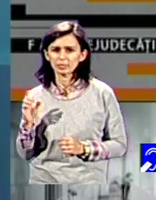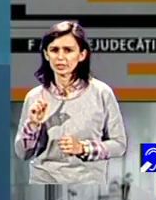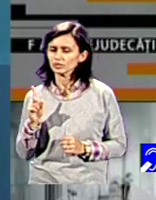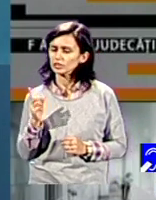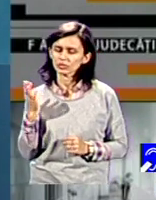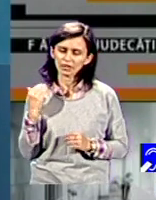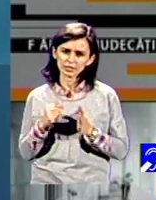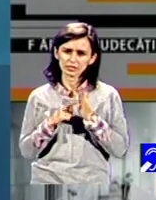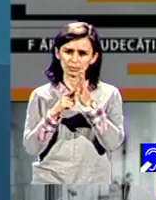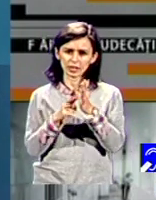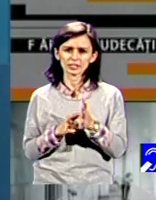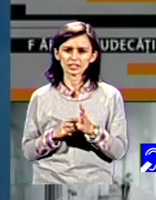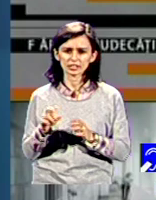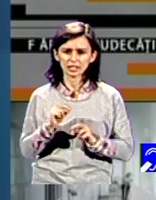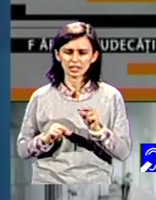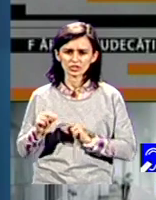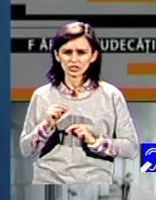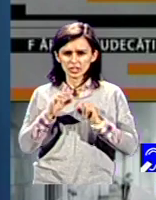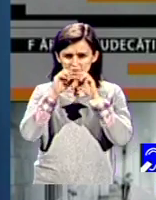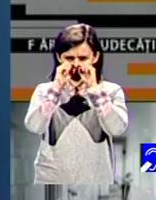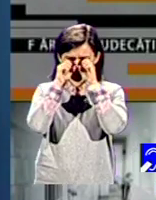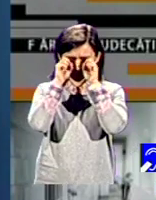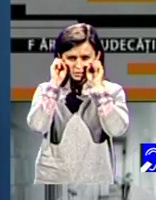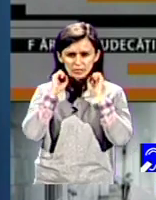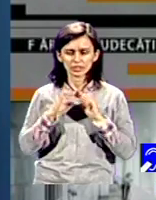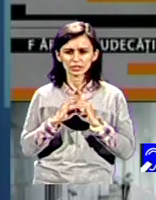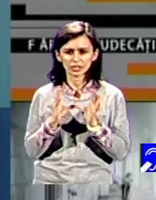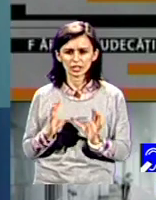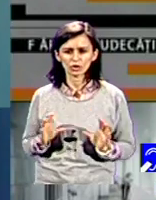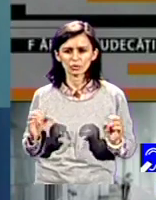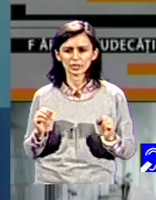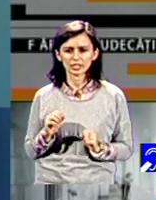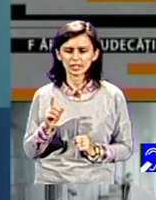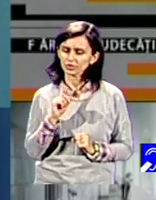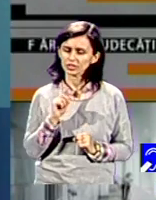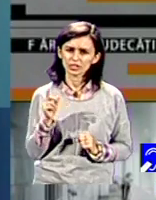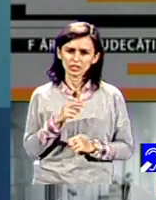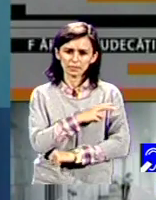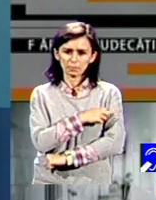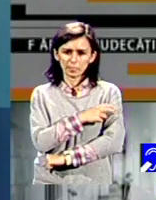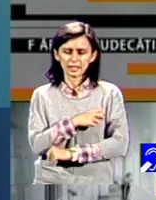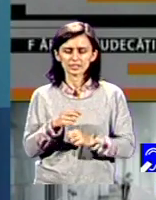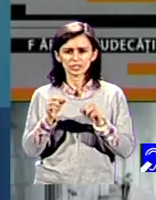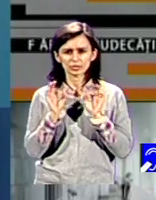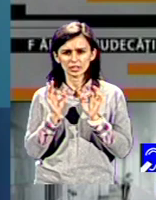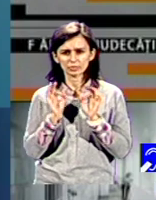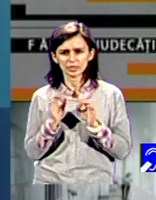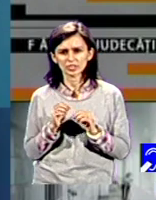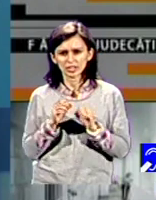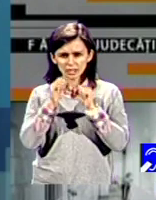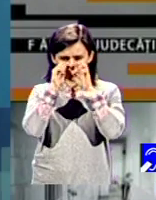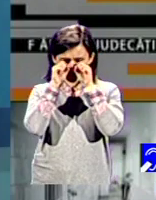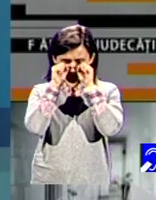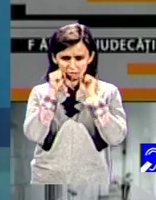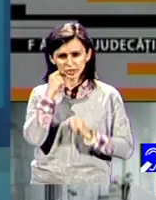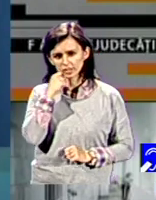prezentat în cadrul asociației nevăzătorilor din România și nici în cadrul liceului special pentru deficienți de vedere